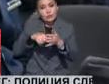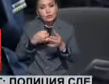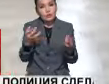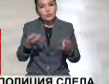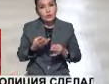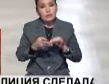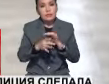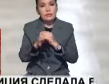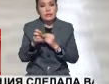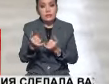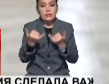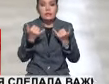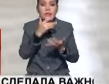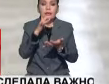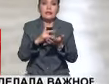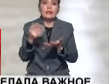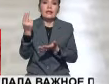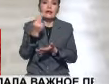полицейские.